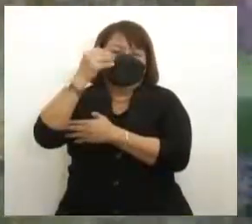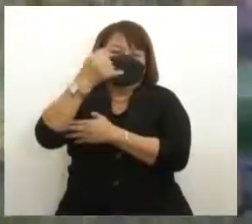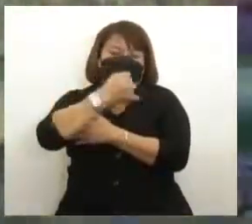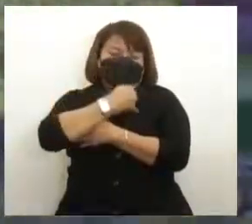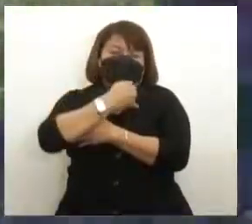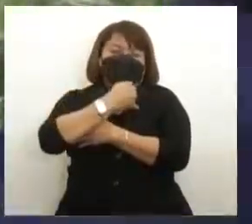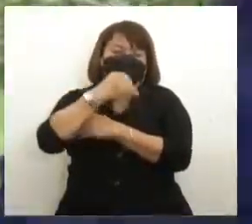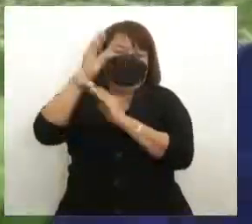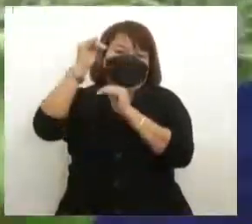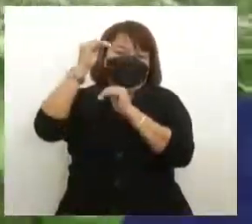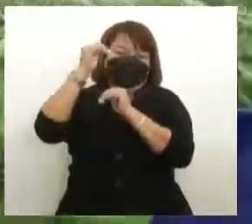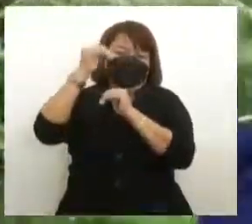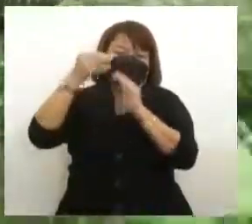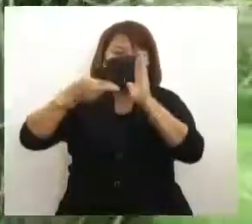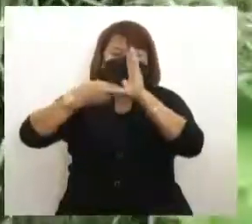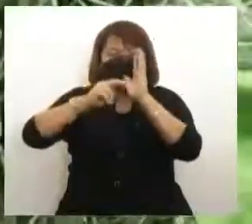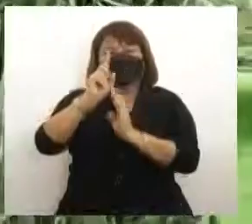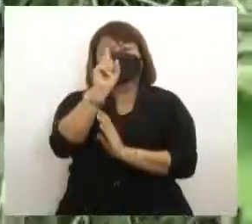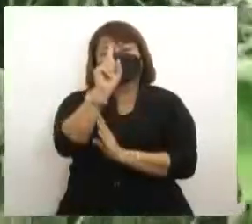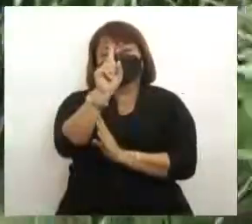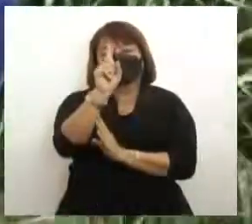วังระยะที่1เพิ่มเติม